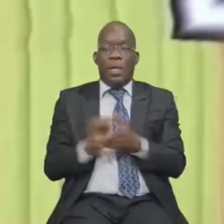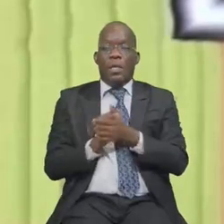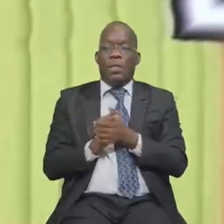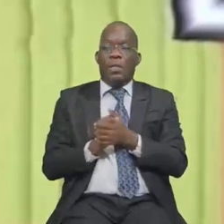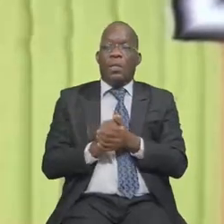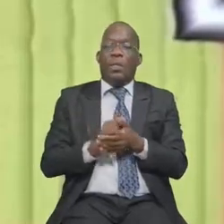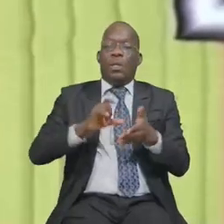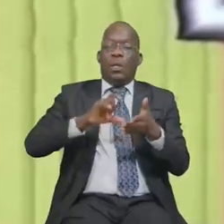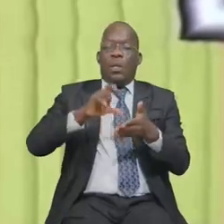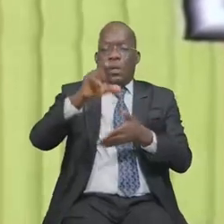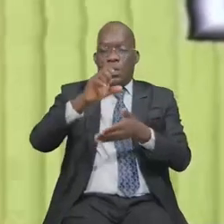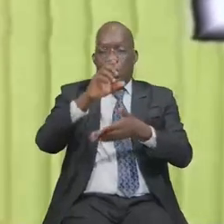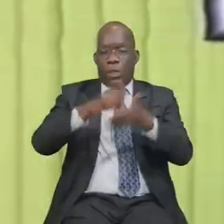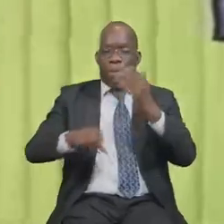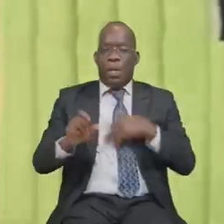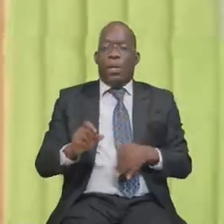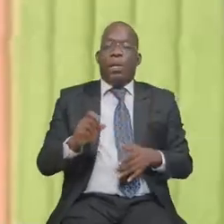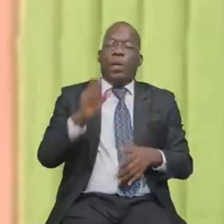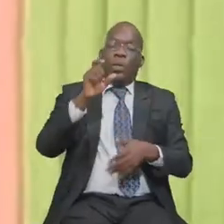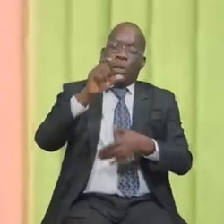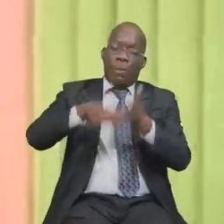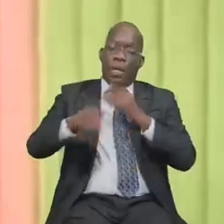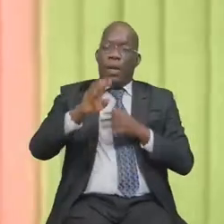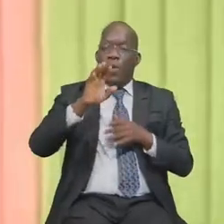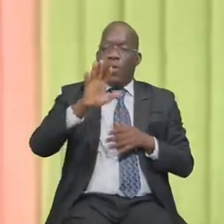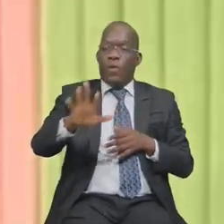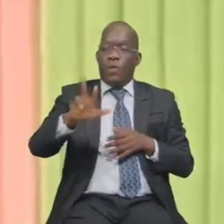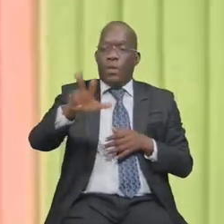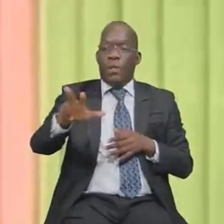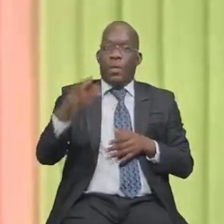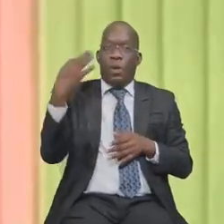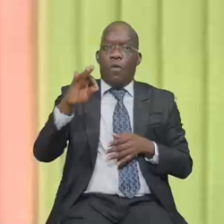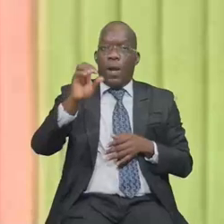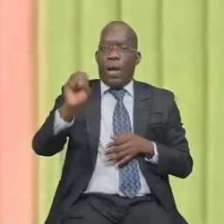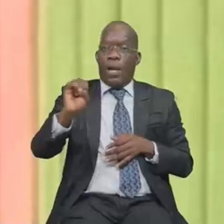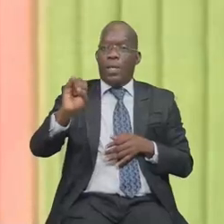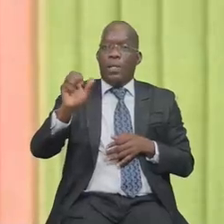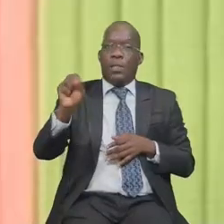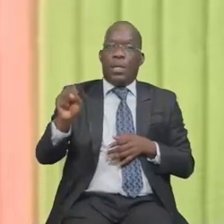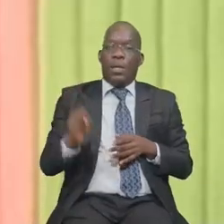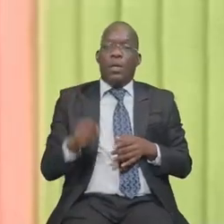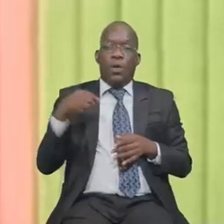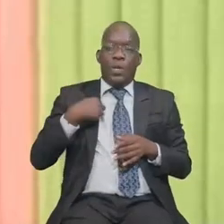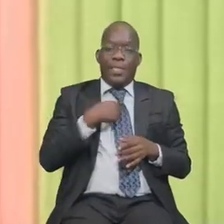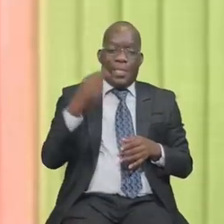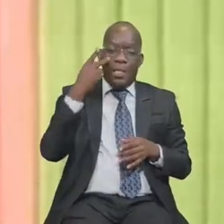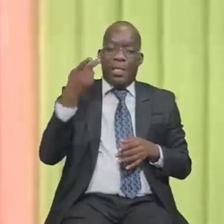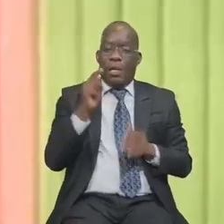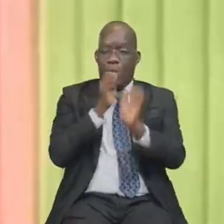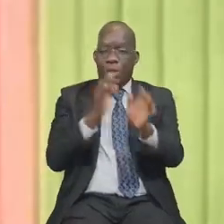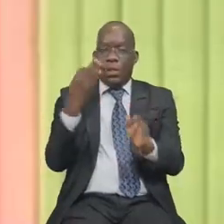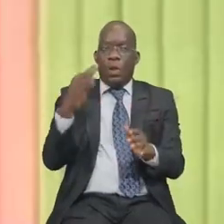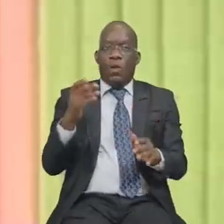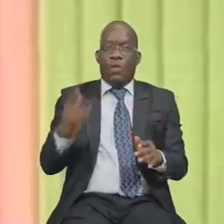chapitre 53 d'Ésaïe, vous verrez les bénédictions et les profits de la croix.